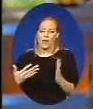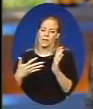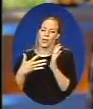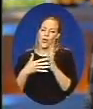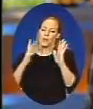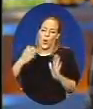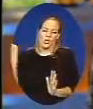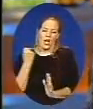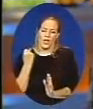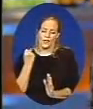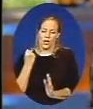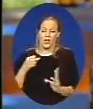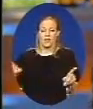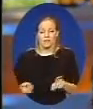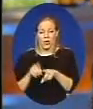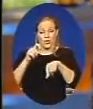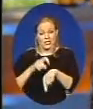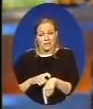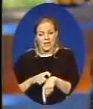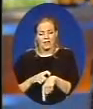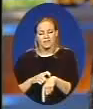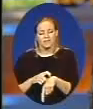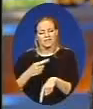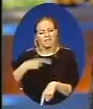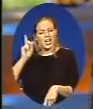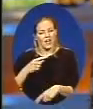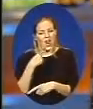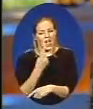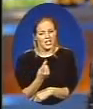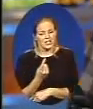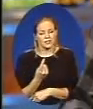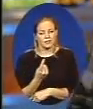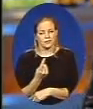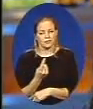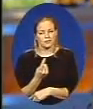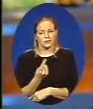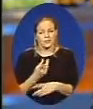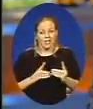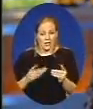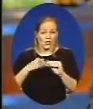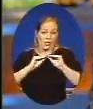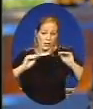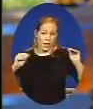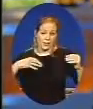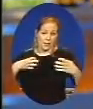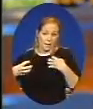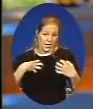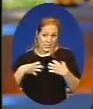ביקורת מאוד מאוד חריפה. יחד עם זה... אני מוכרח להגיד שהדרך שבה אני ביימתי את